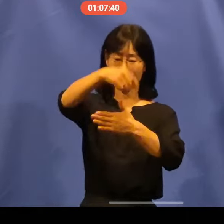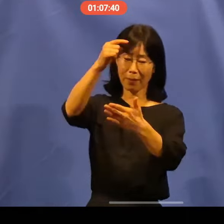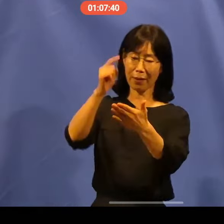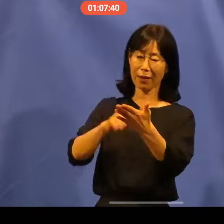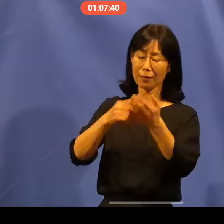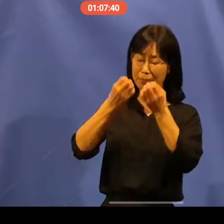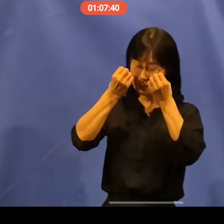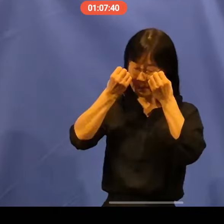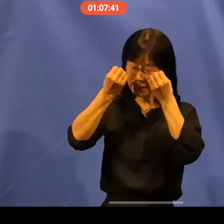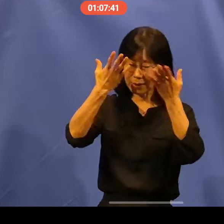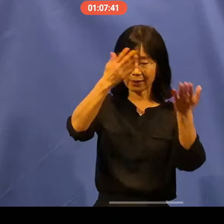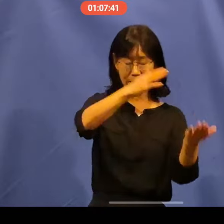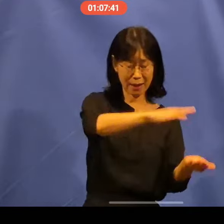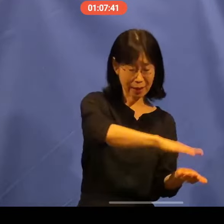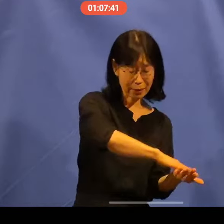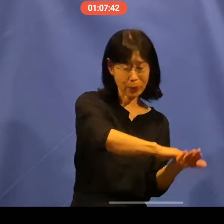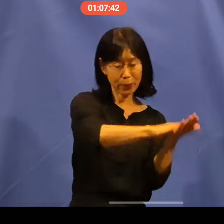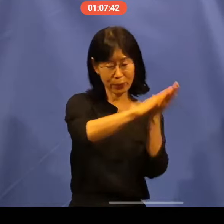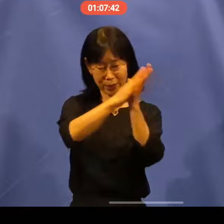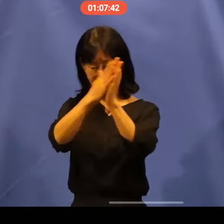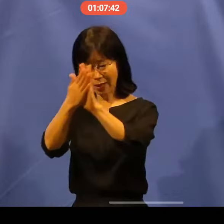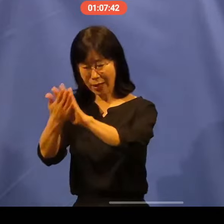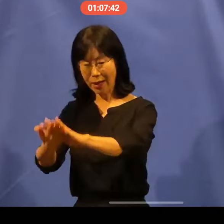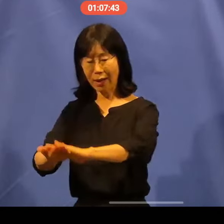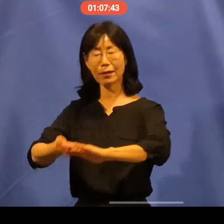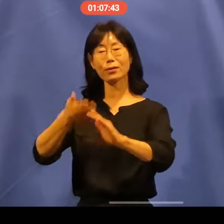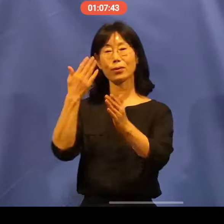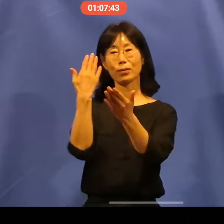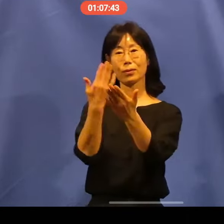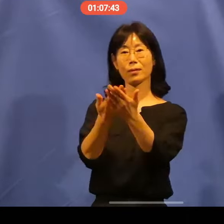내 마음을 새롭게